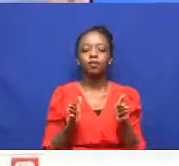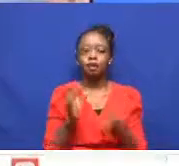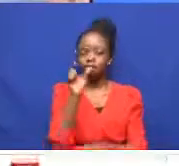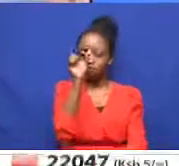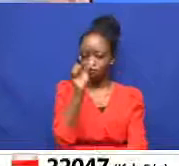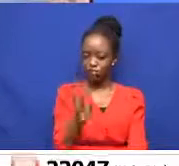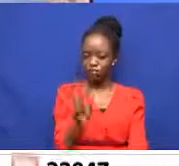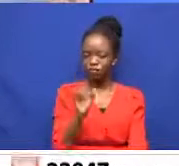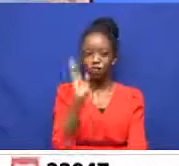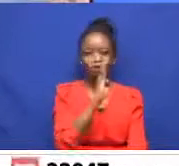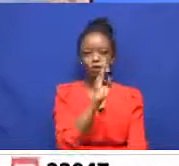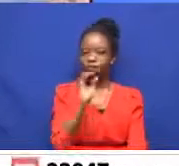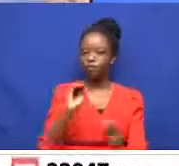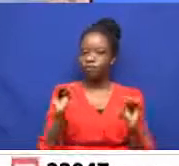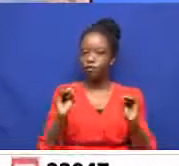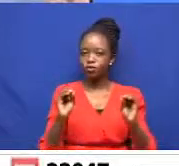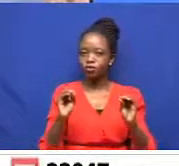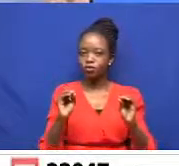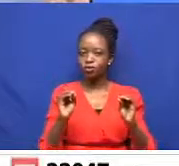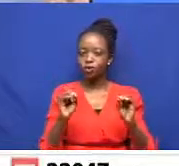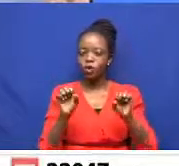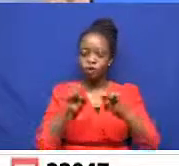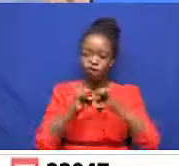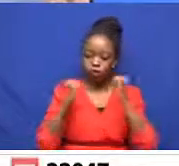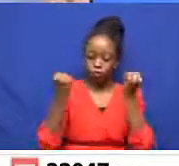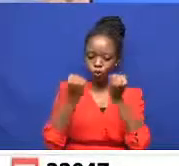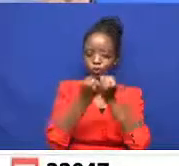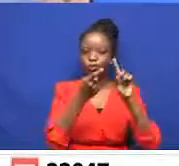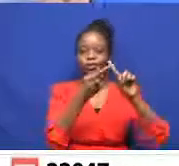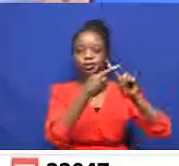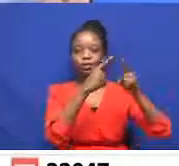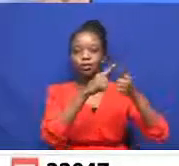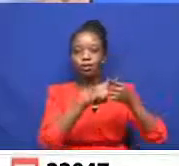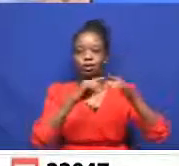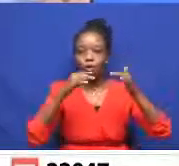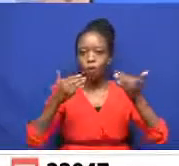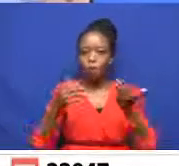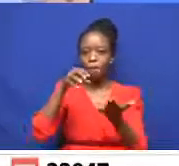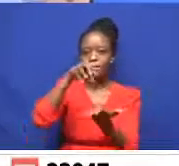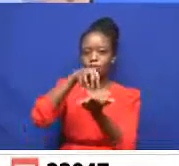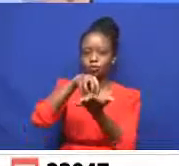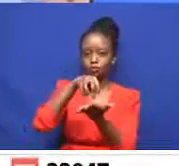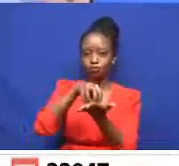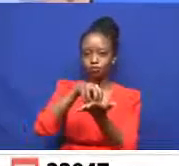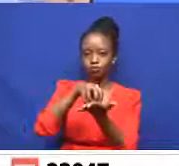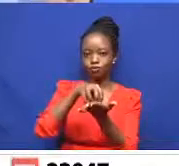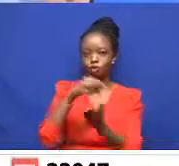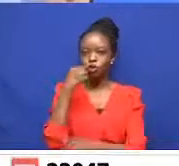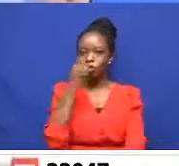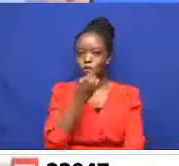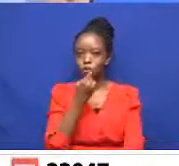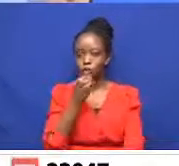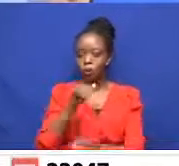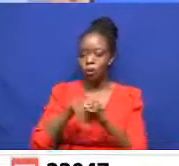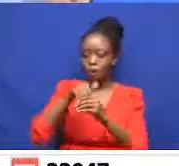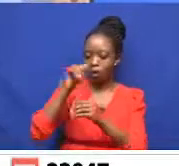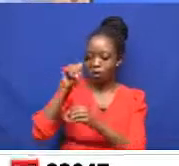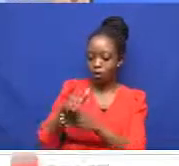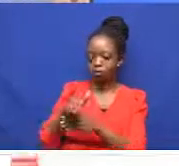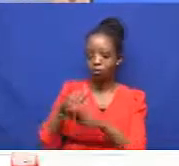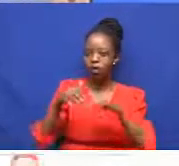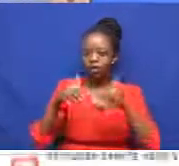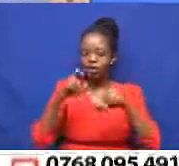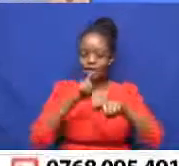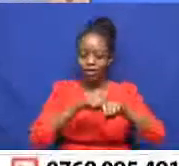individual, irregardless of social status or rank, who is either out